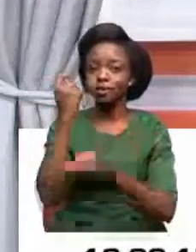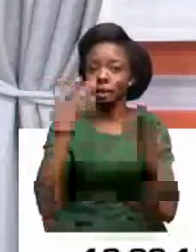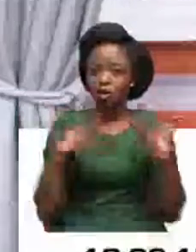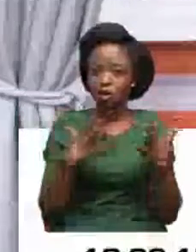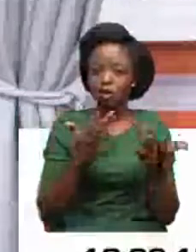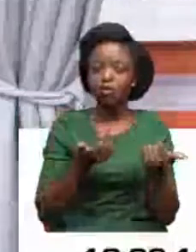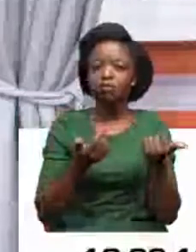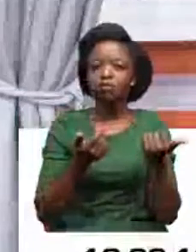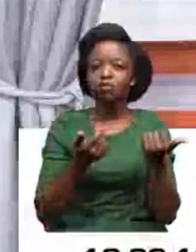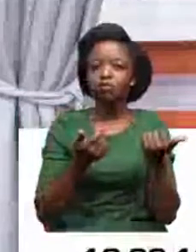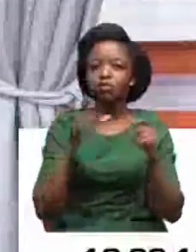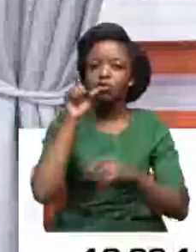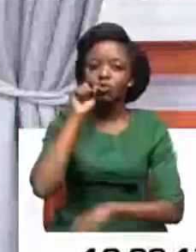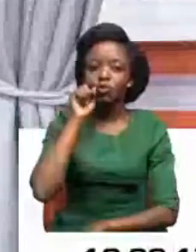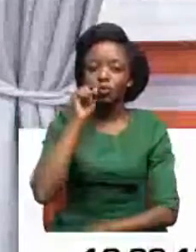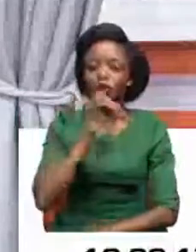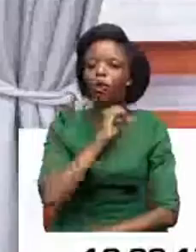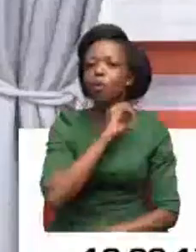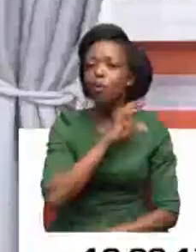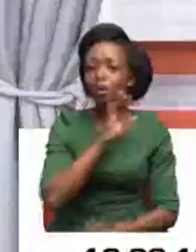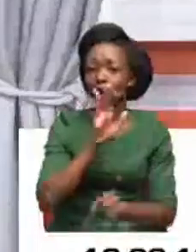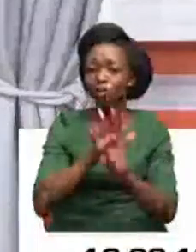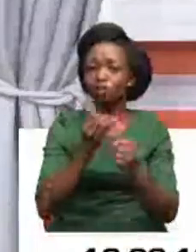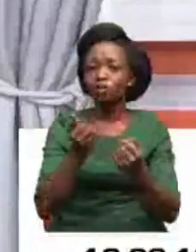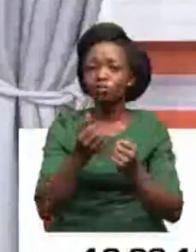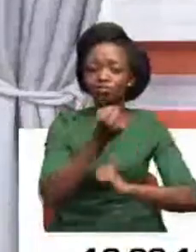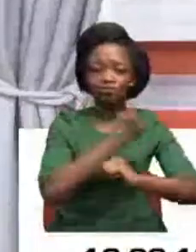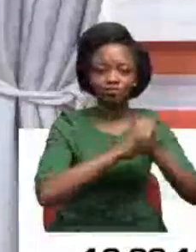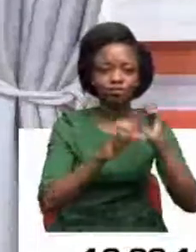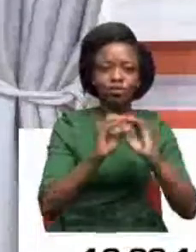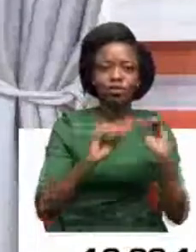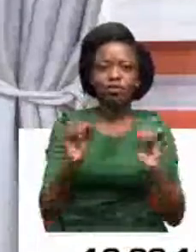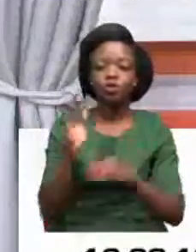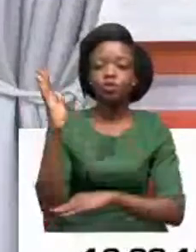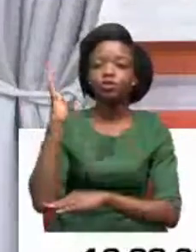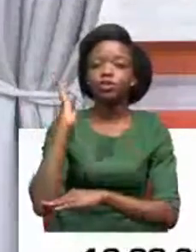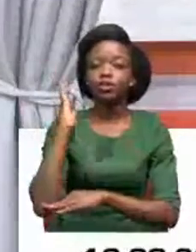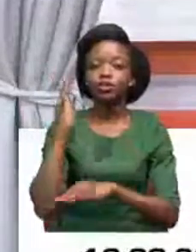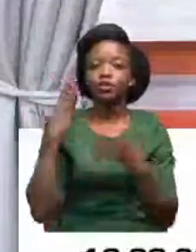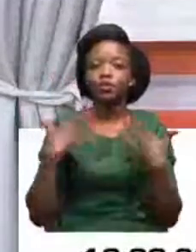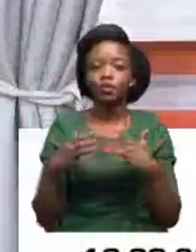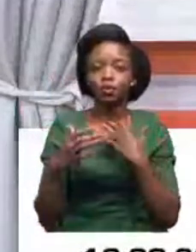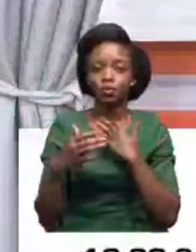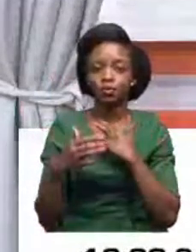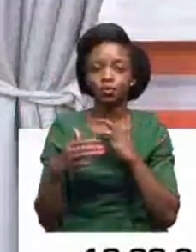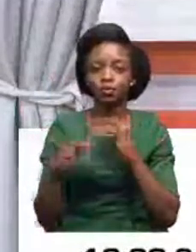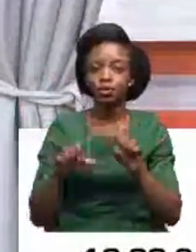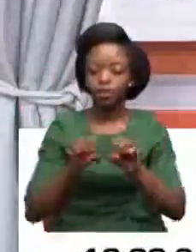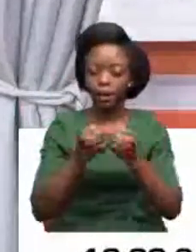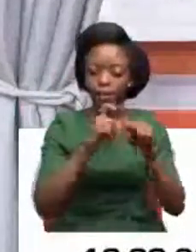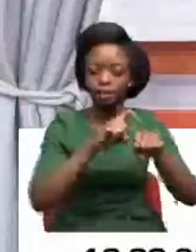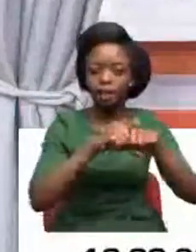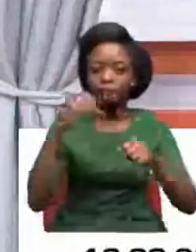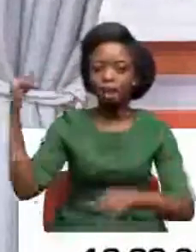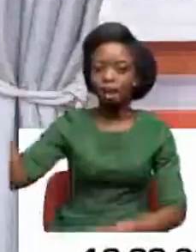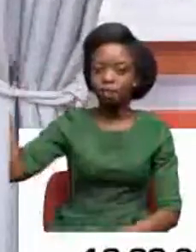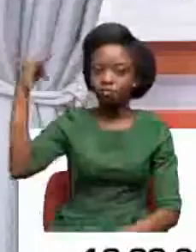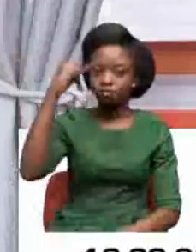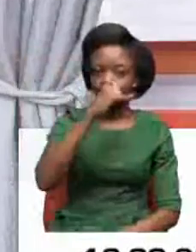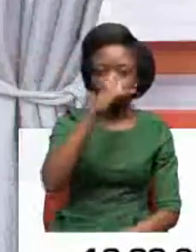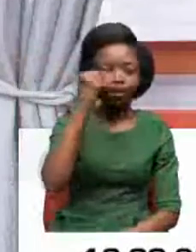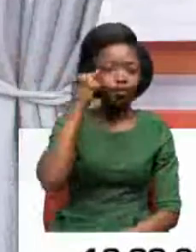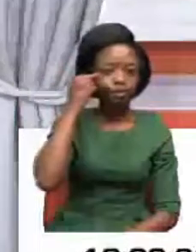wa kijamii kulalamikia serikali kwa kukosa kutilia maanani usalama wa Wakenya. Haya yanajiri baada ya safari ya ndege kutoka